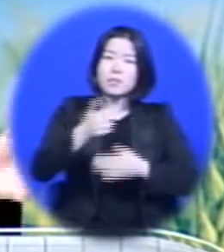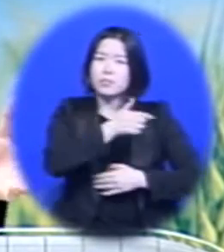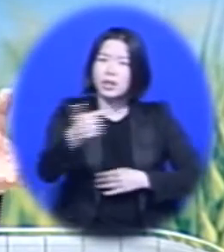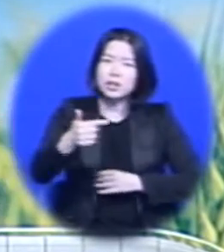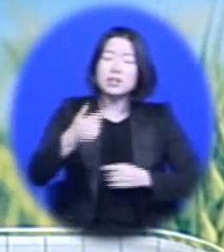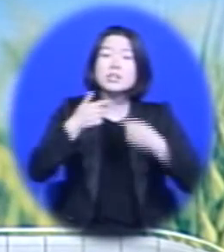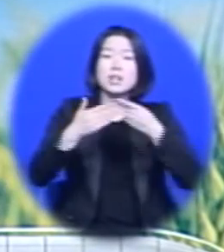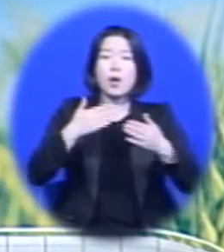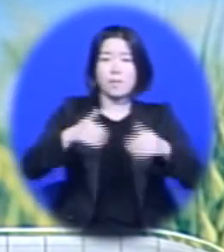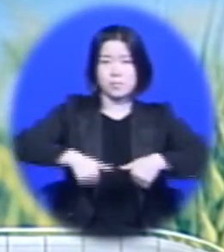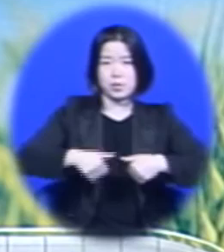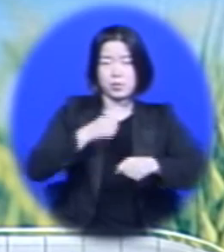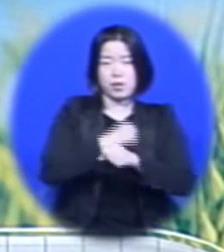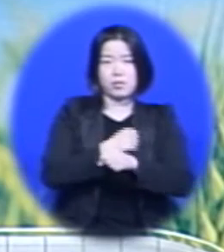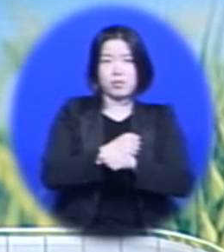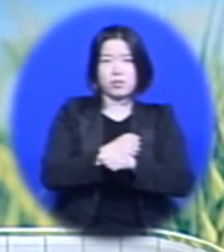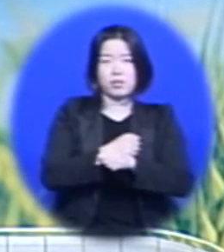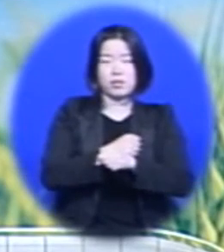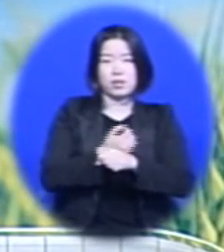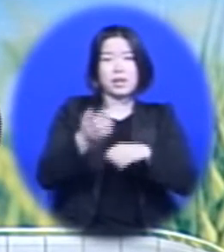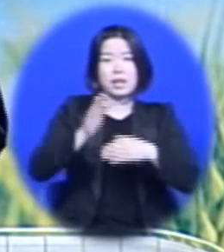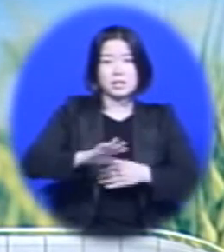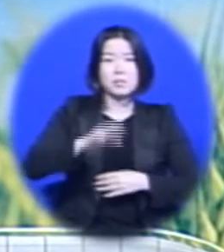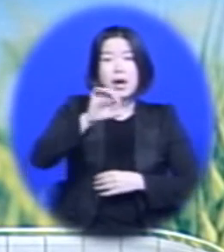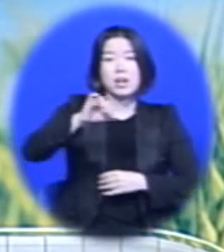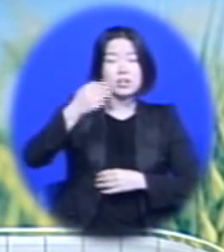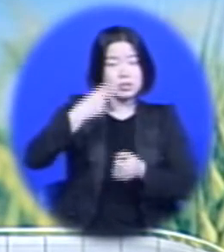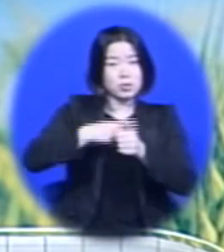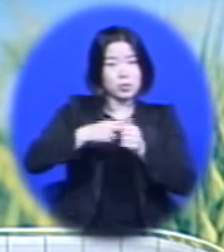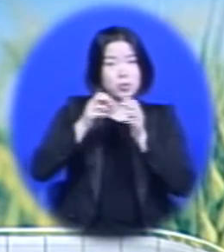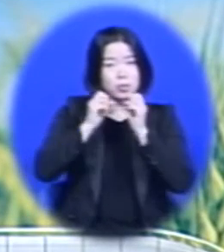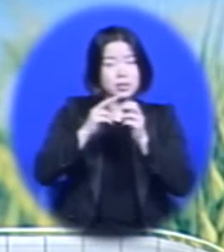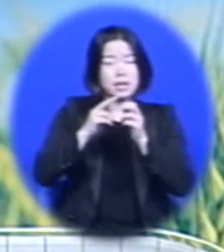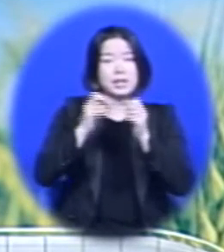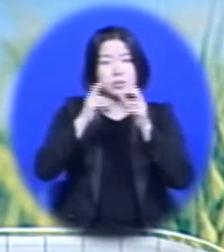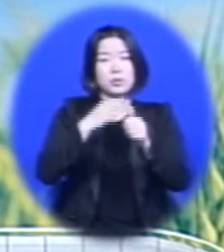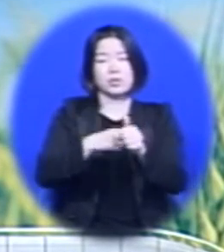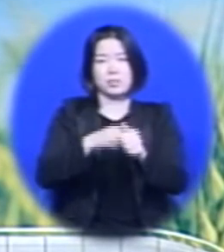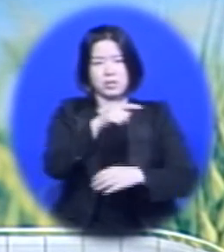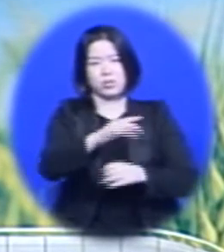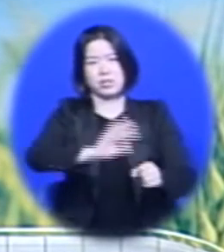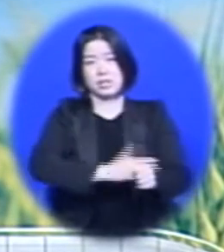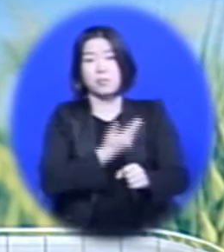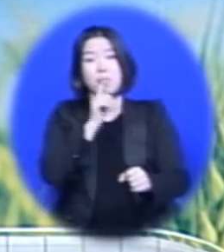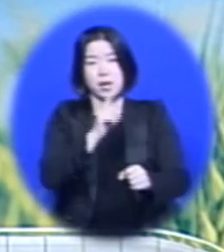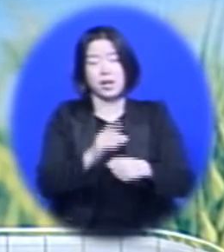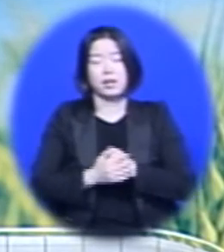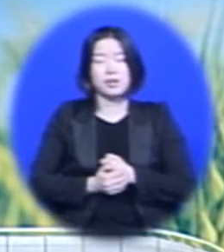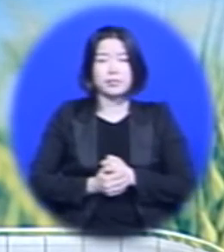체험이 필요해요. 프랭크 루박 선교사님은 그것이 잘못되었다고 이야기를 하는